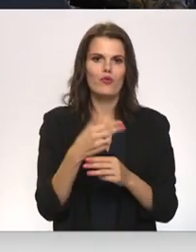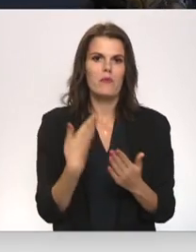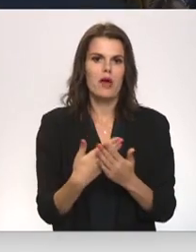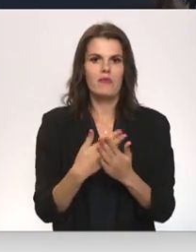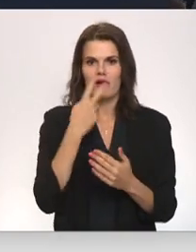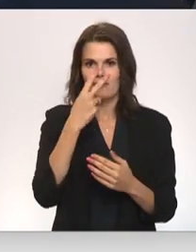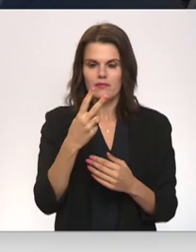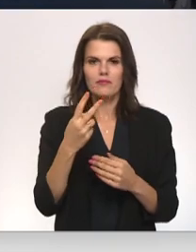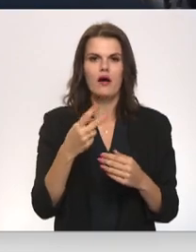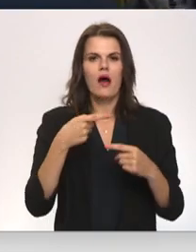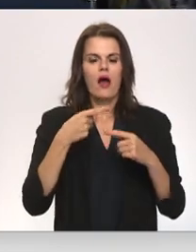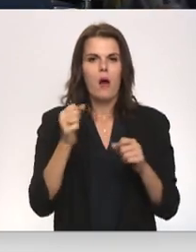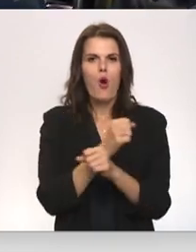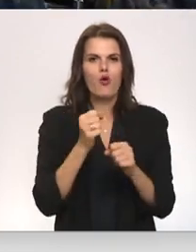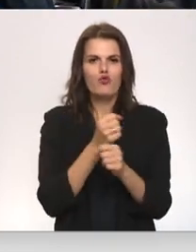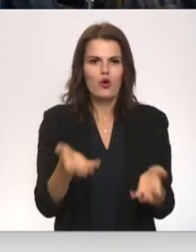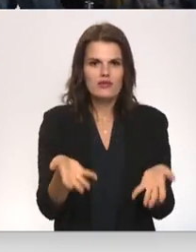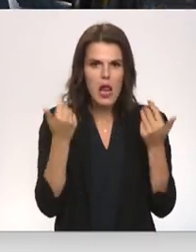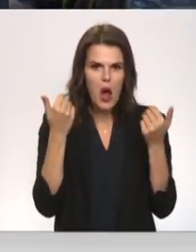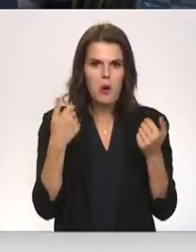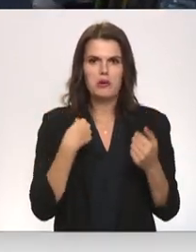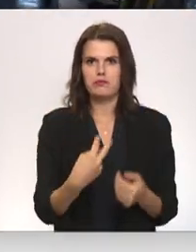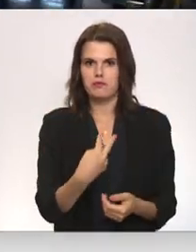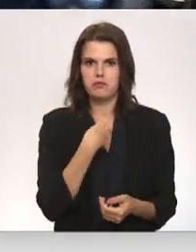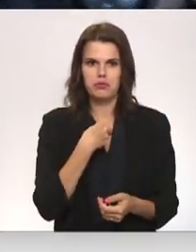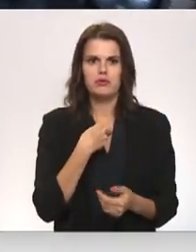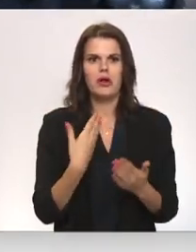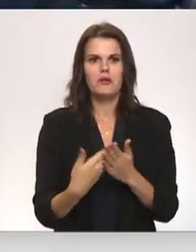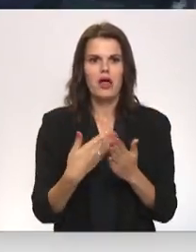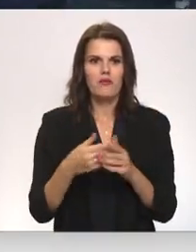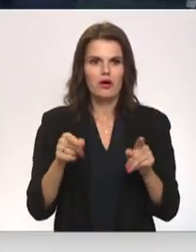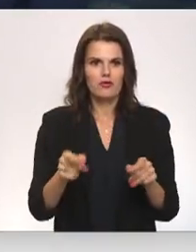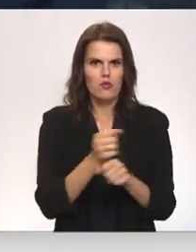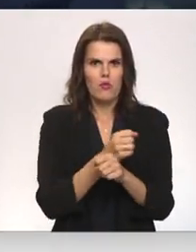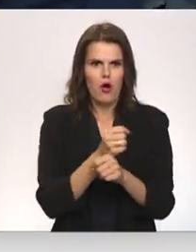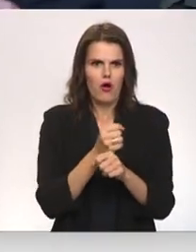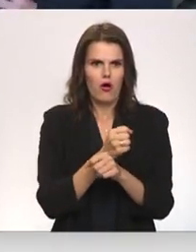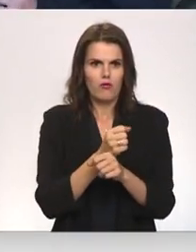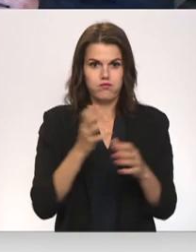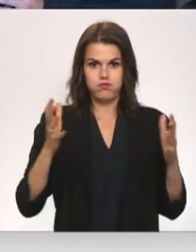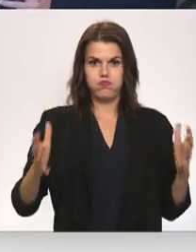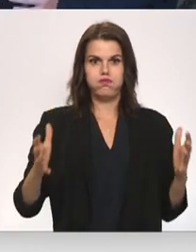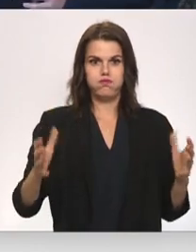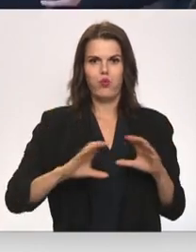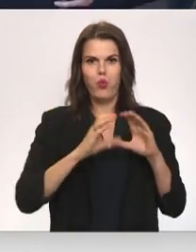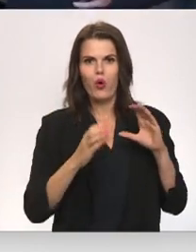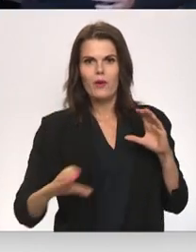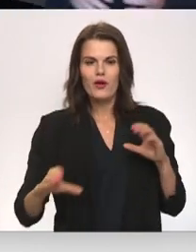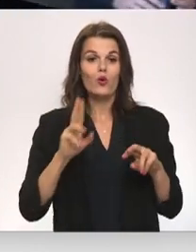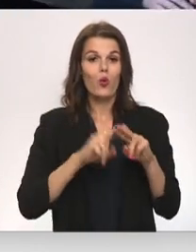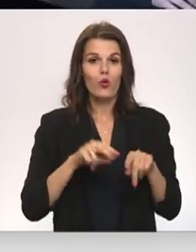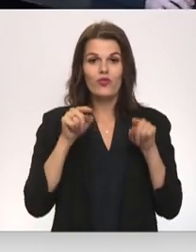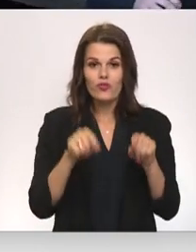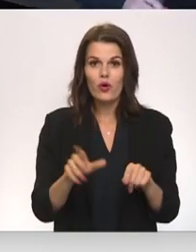ir izņemts dzinējs. Es vienkārši pats esmu ļoti pārsteigts par, piemēram, šī dzinēja turbīnas izmēru. Un šīs